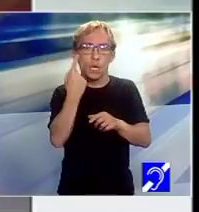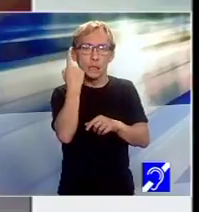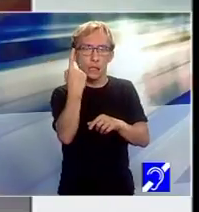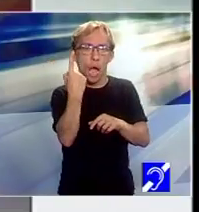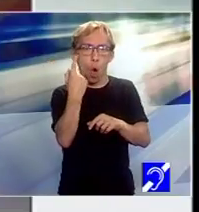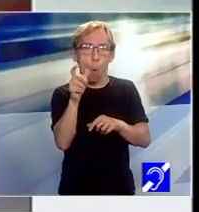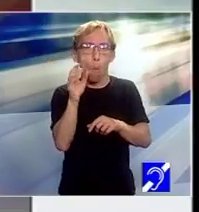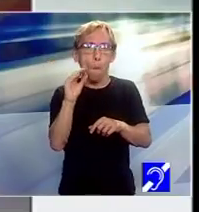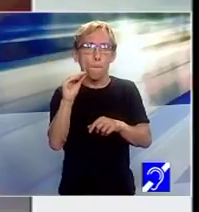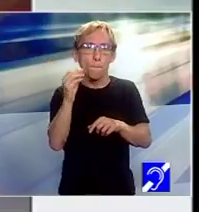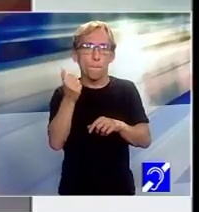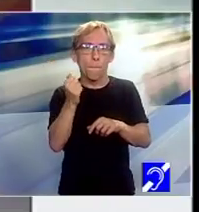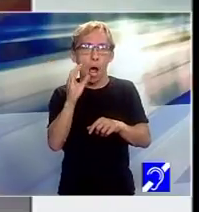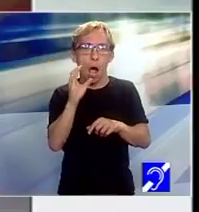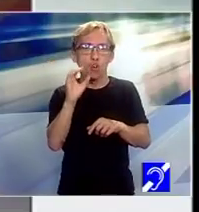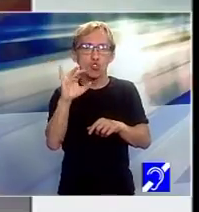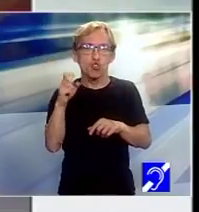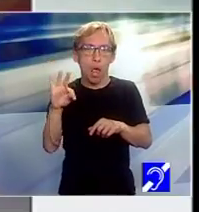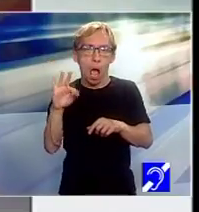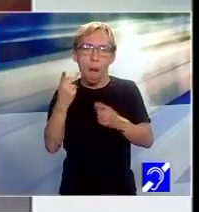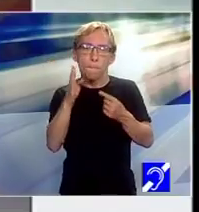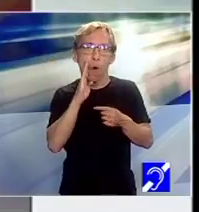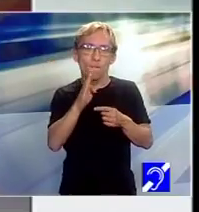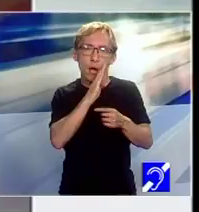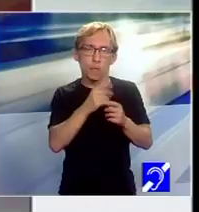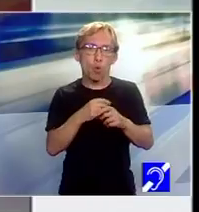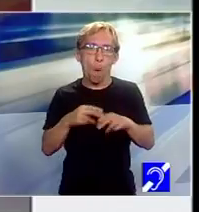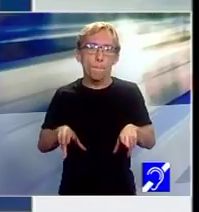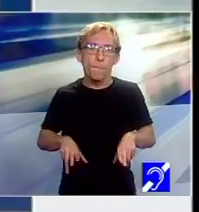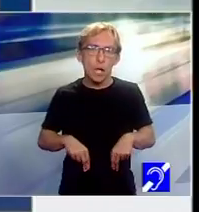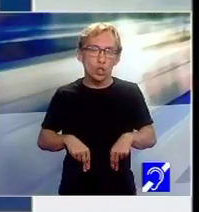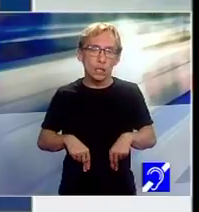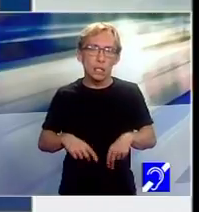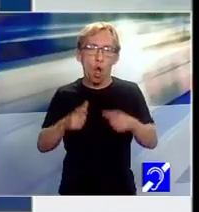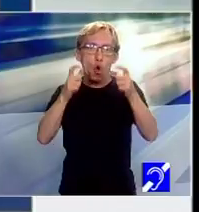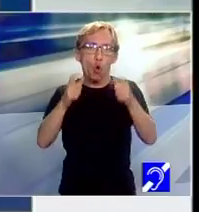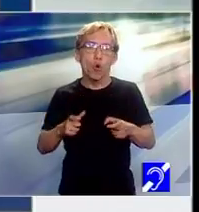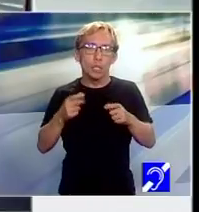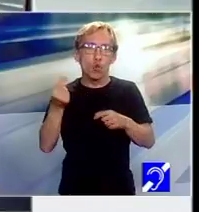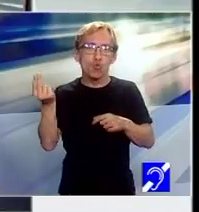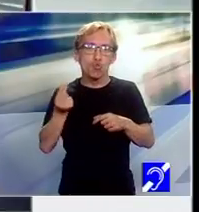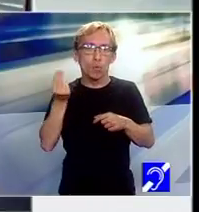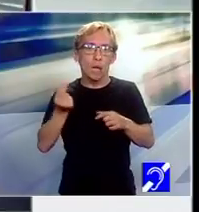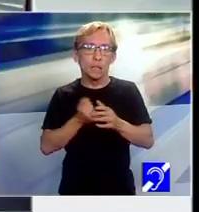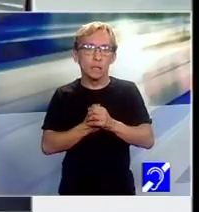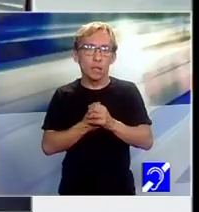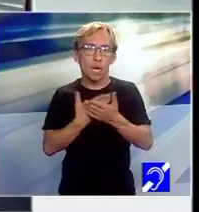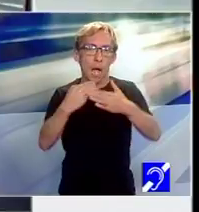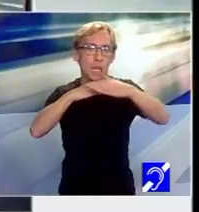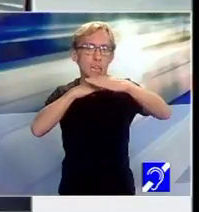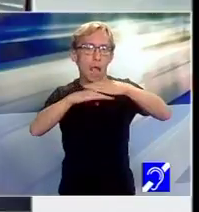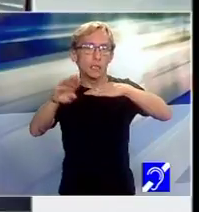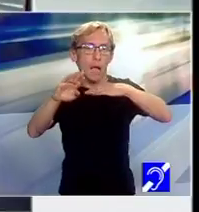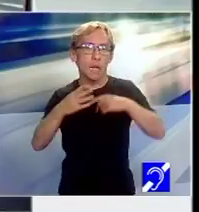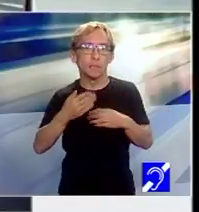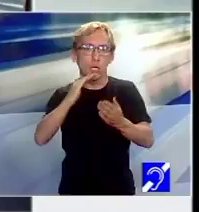dintre pacienți pe Facebook, președintelui Consiliului Județean, care mi-a transmis